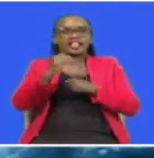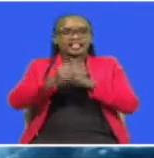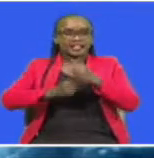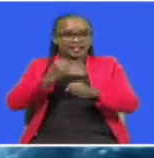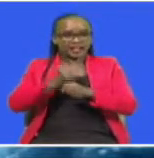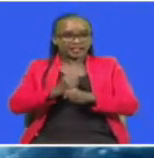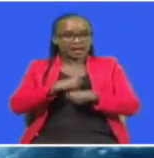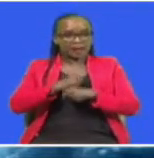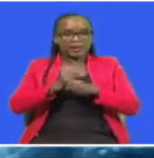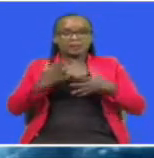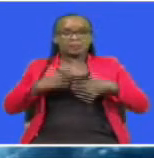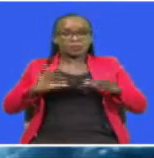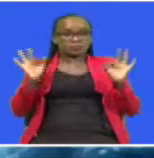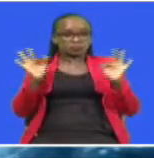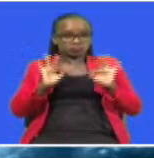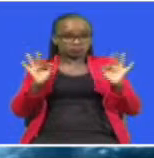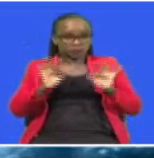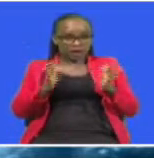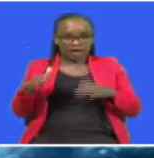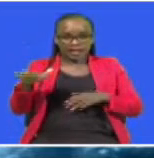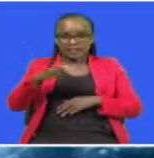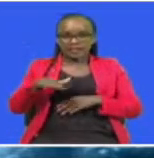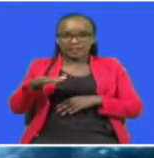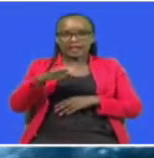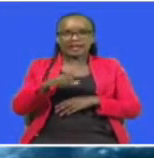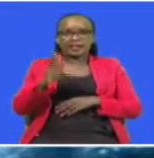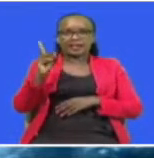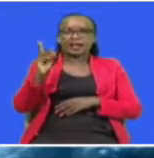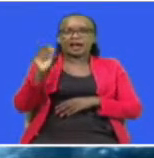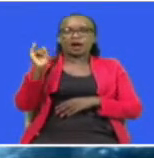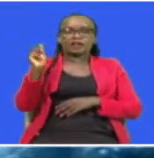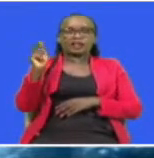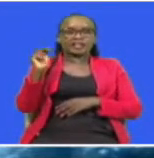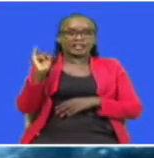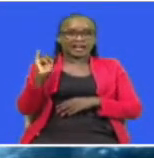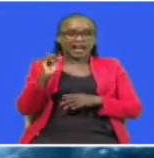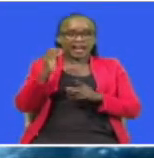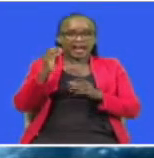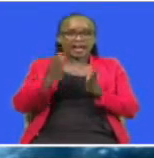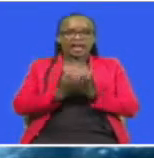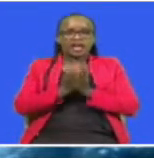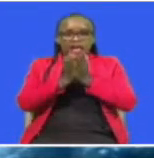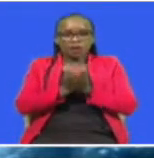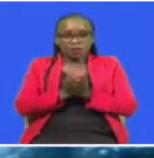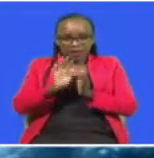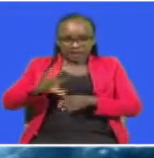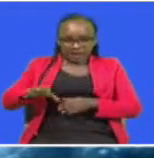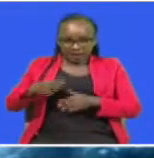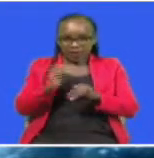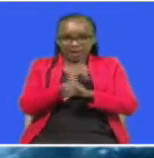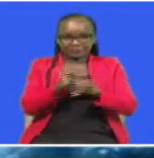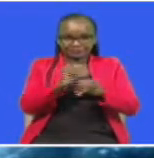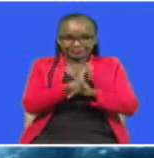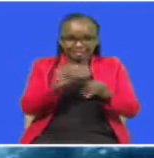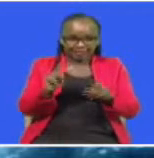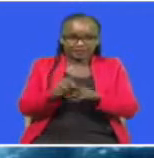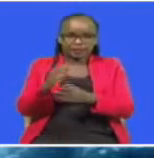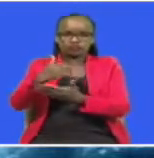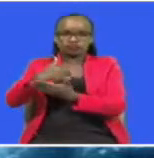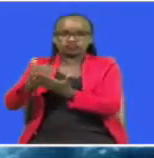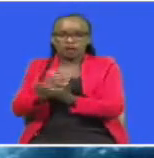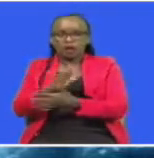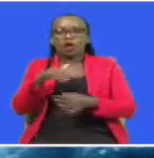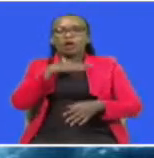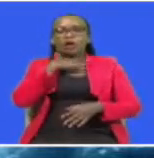na wakaazi wa mji huo wa Diani, kaunti ya Kwale, kwa namna amekuwa akifagia na kuokota taka katika mitaa ya mji huo